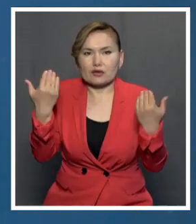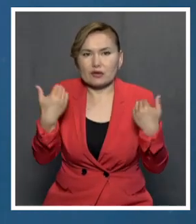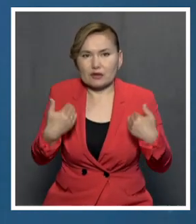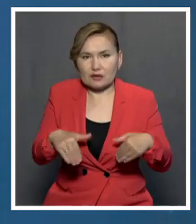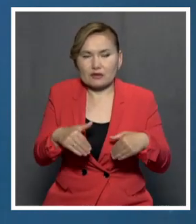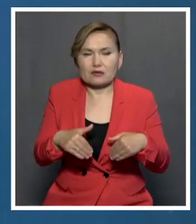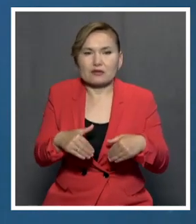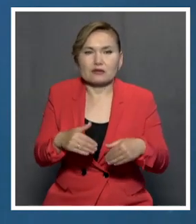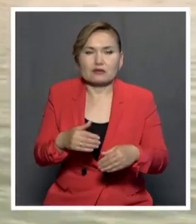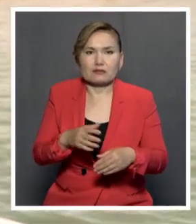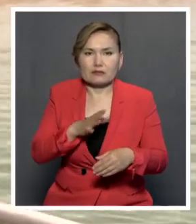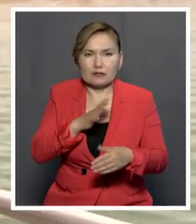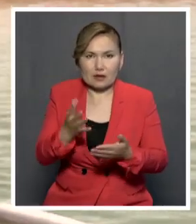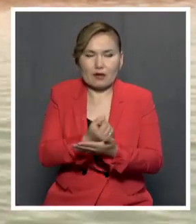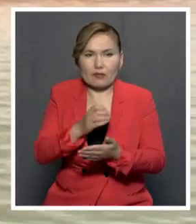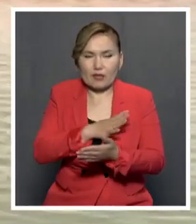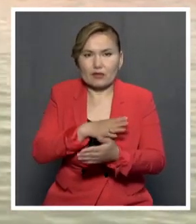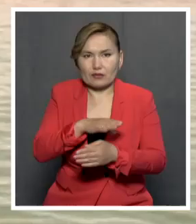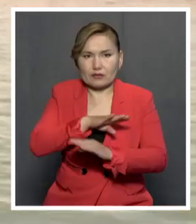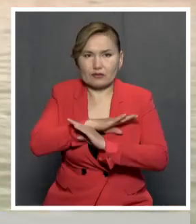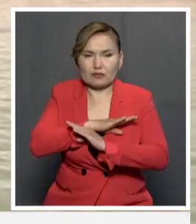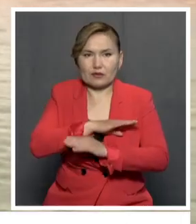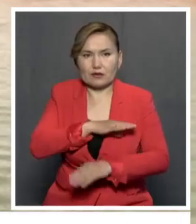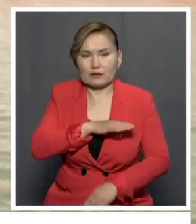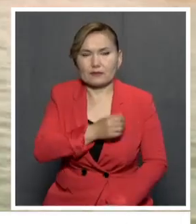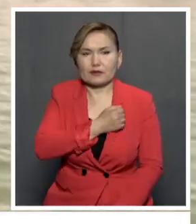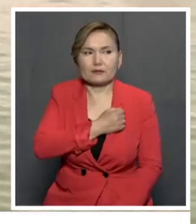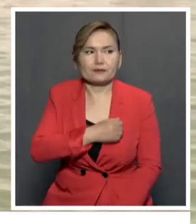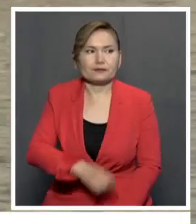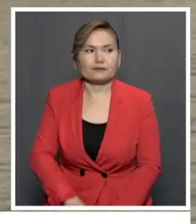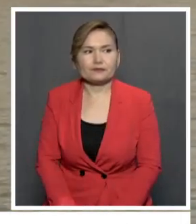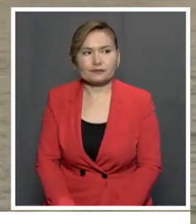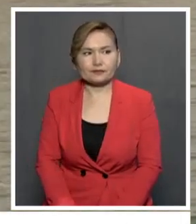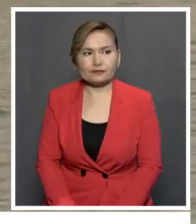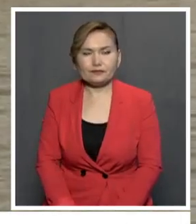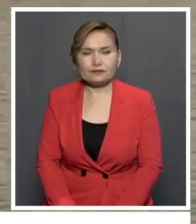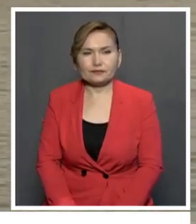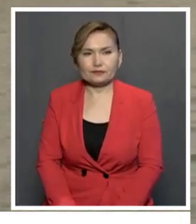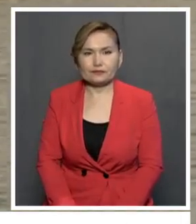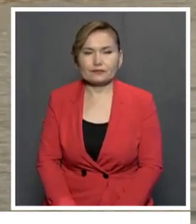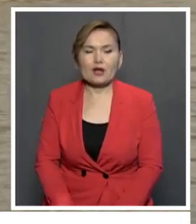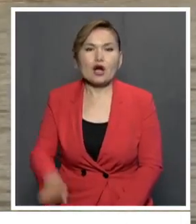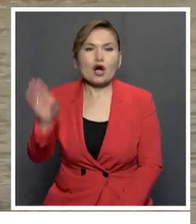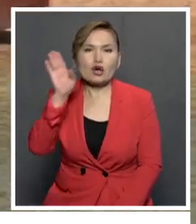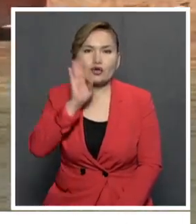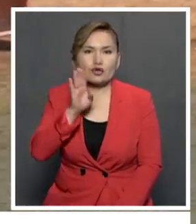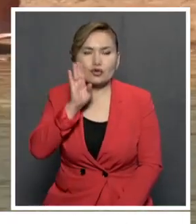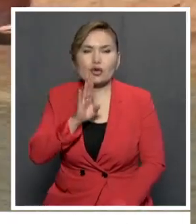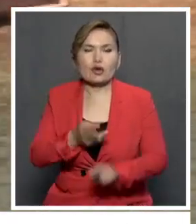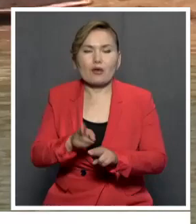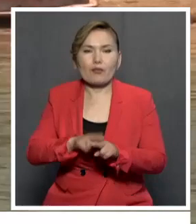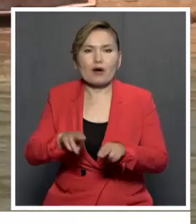шығарды. Родители, дети, смотрите, пока купальный сезон не открылись. Суға түсу маусымы